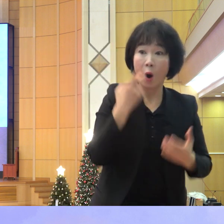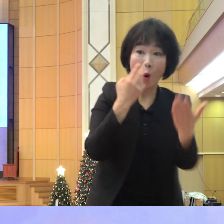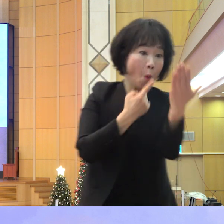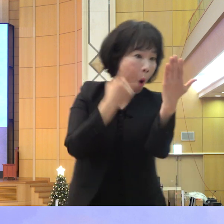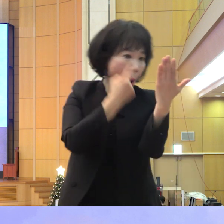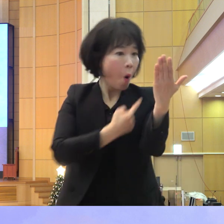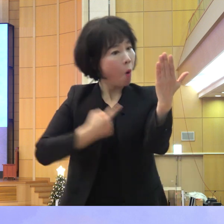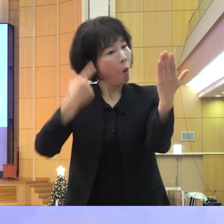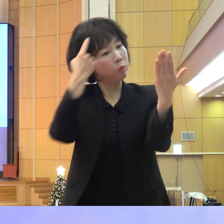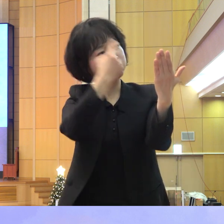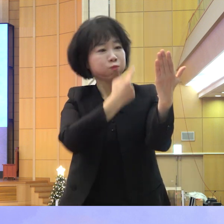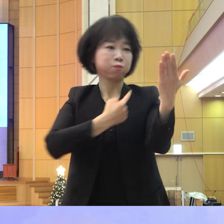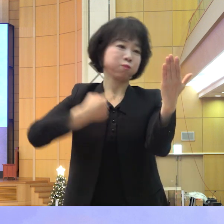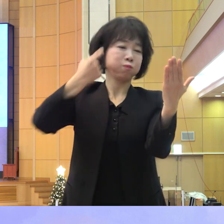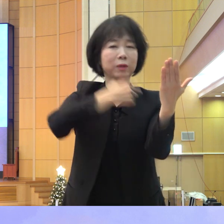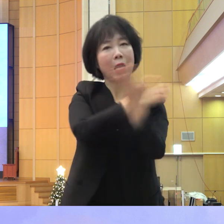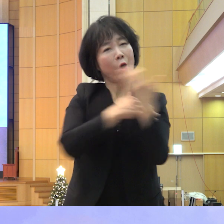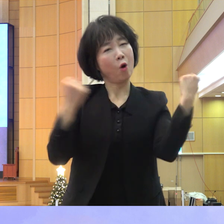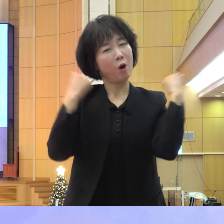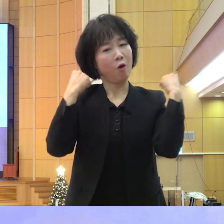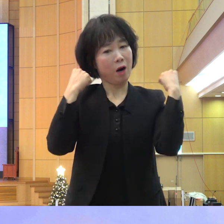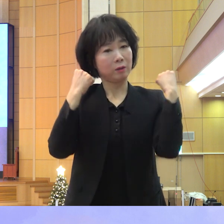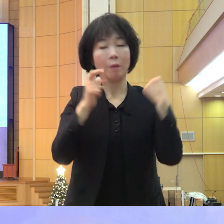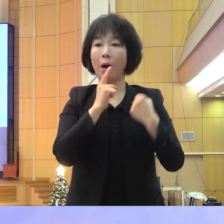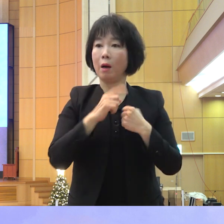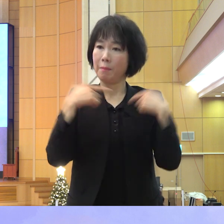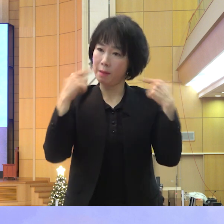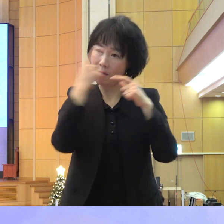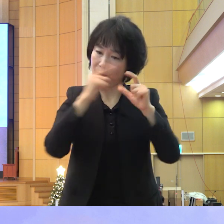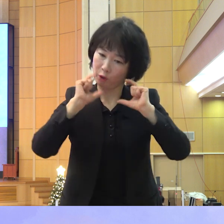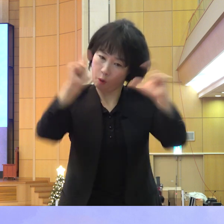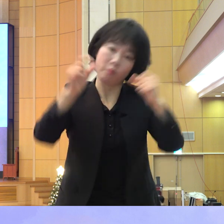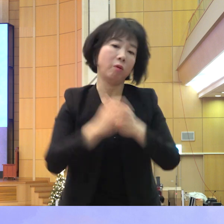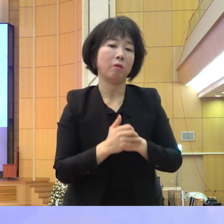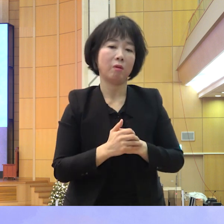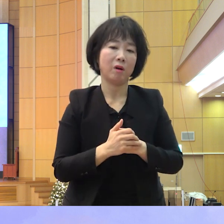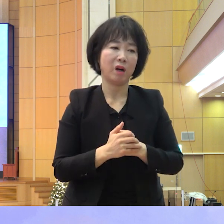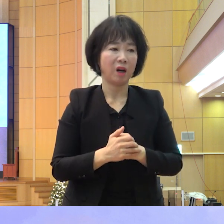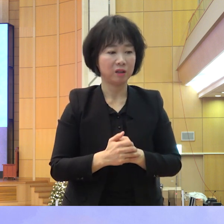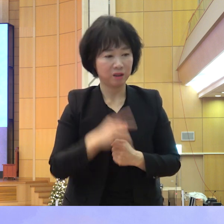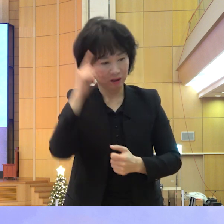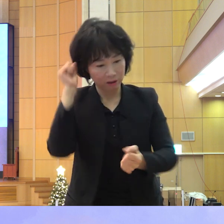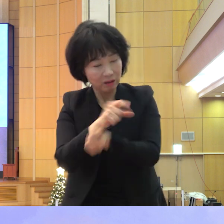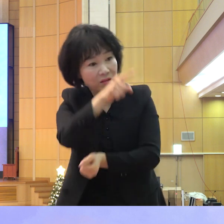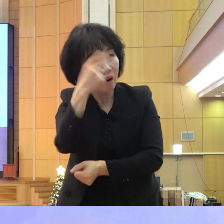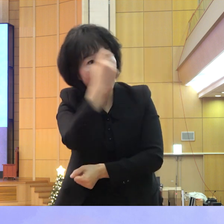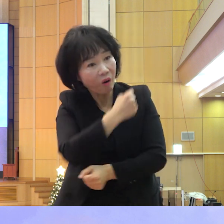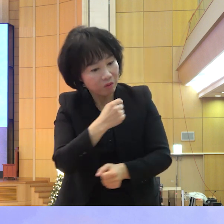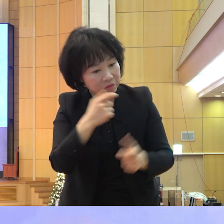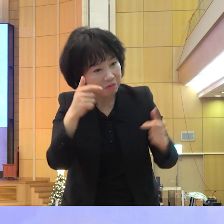예를 들어서 믿지 않는 사람이 뭐라고 하냐면, 야, 뭘 건강해, 다 죽게 생겼구만.